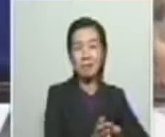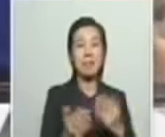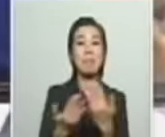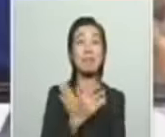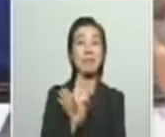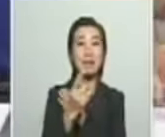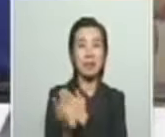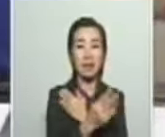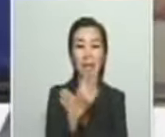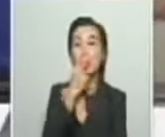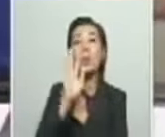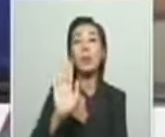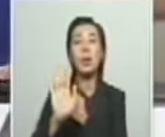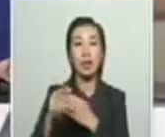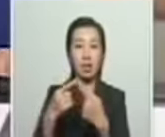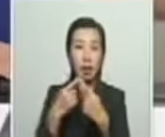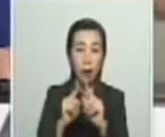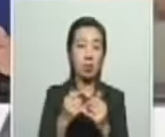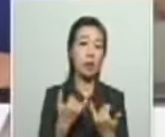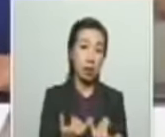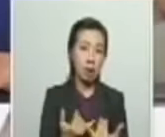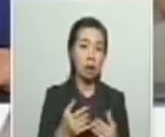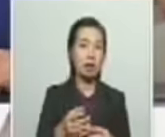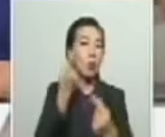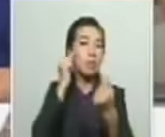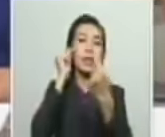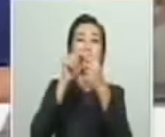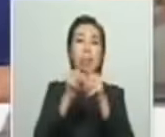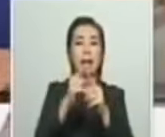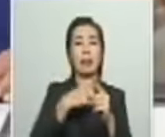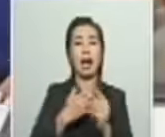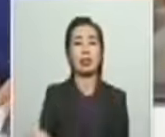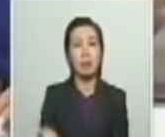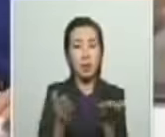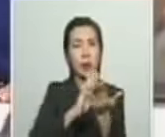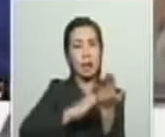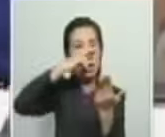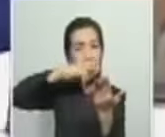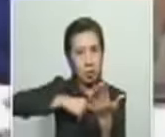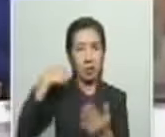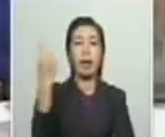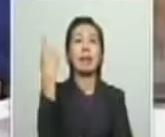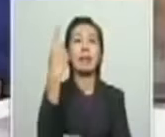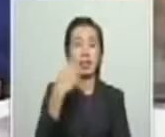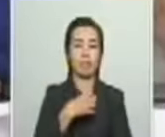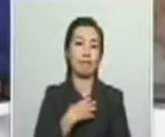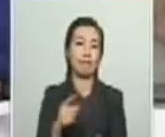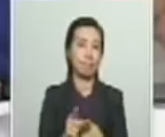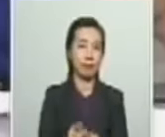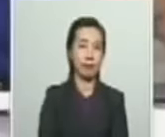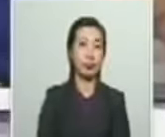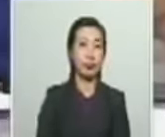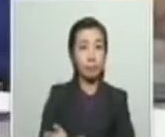กว่านะคะก็ไปติดตามดูแล้วกันแต่ว่าทั้งนี้ทั้งนั้นก็จุดประสงค์เดียวกันอยากจะให้เที่ยวไทยนะคะไทยเที่ยวไทยนี่แหละค่ะไปดู